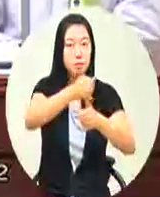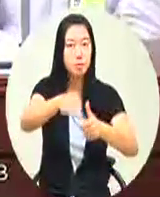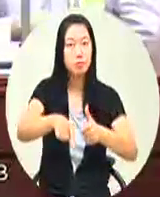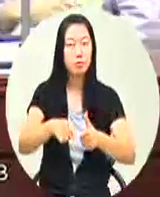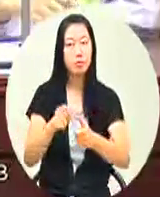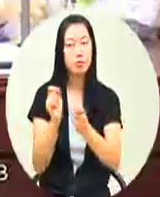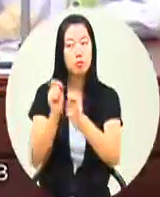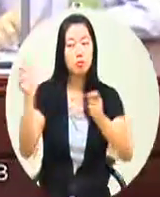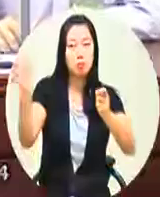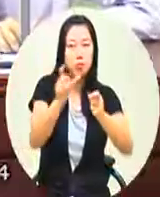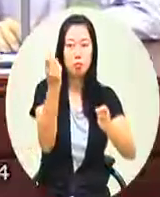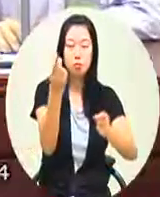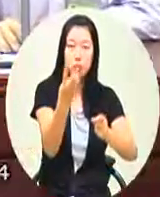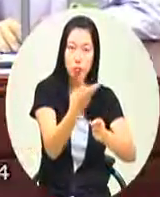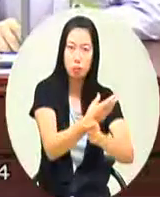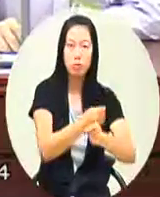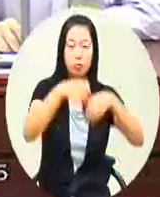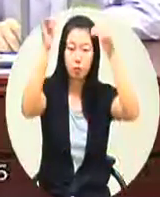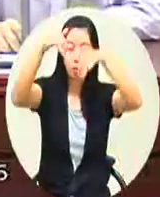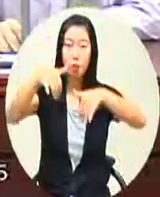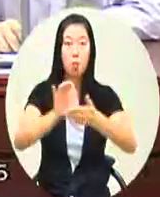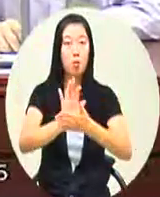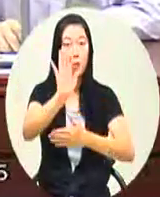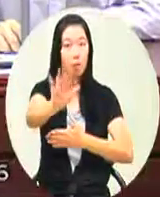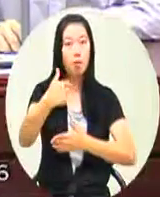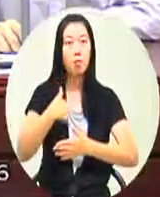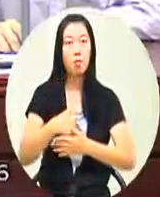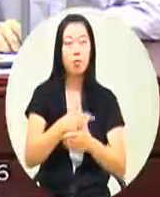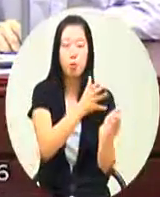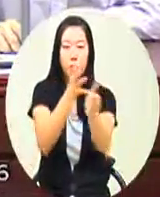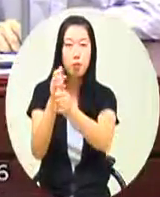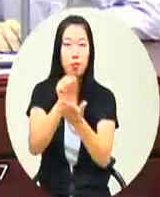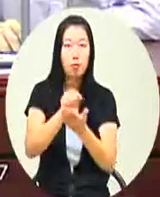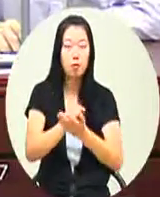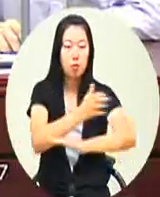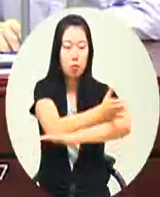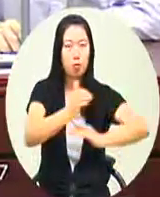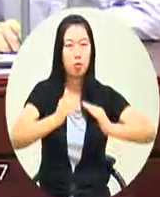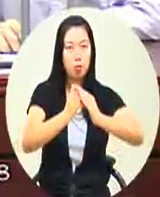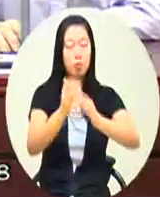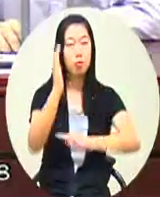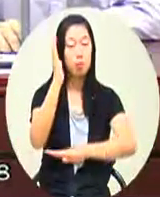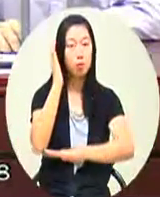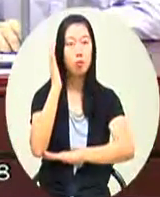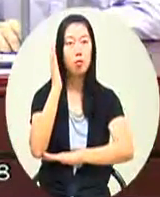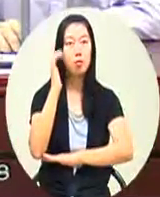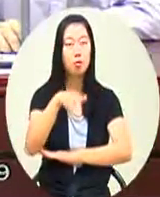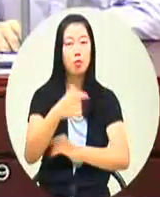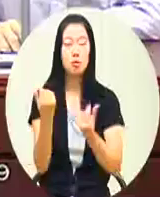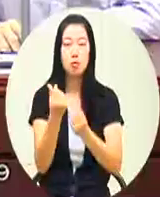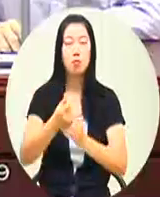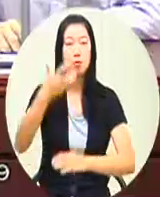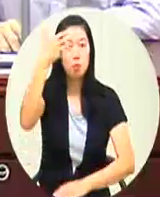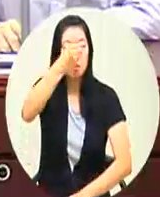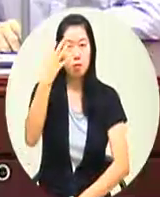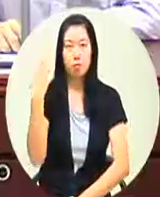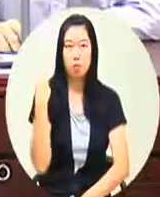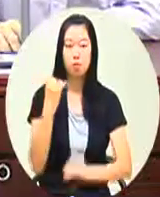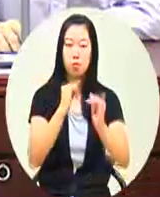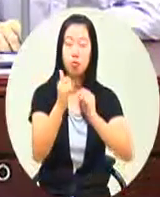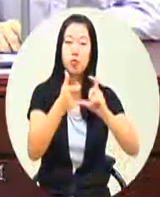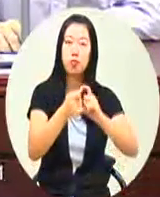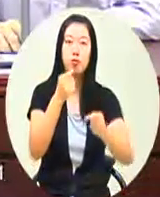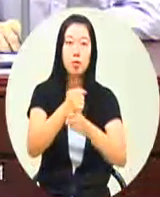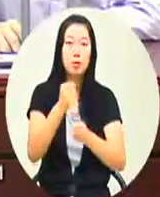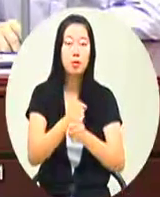个那个豪大雨过后哈，他有调查了各县市政府在比较老旧的这一些社区有做